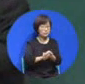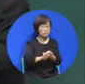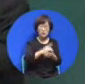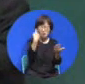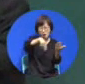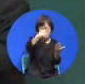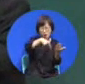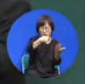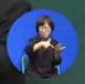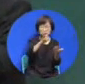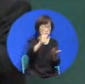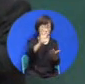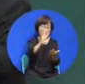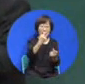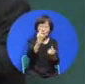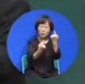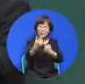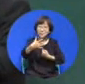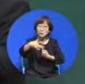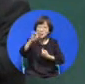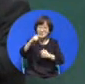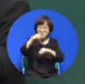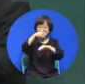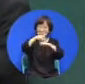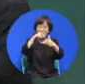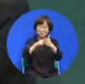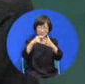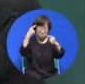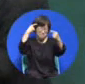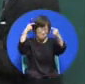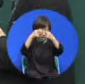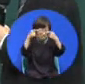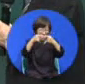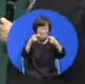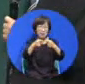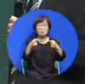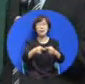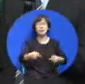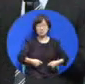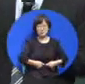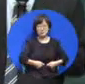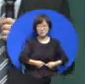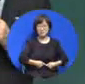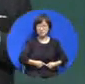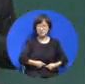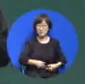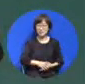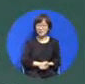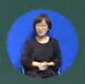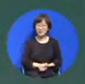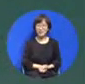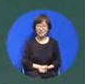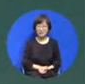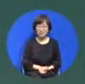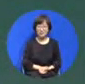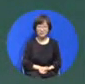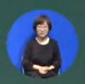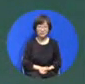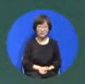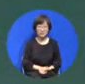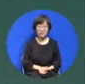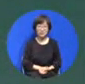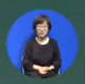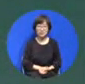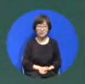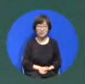같이 마음이 소통돼야 됩니다. So as teachers, before you ask what should I teach, you should really be able to have this connection in your